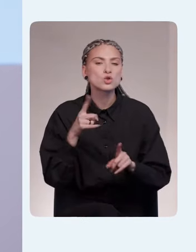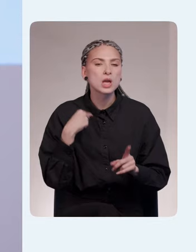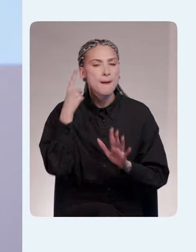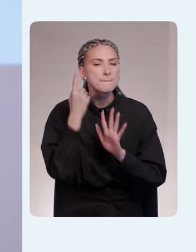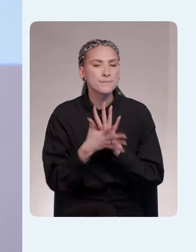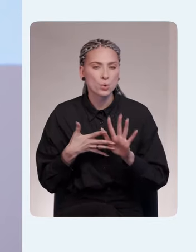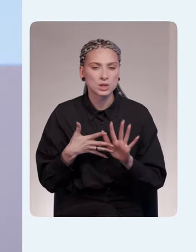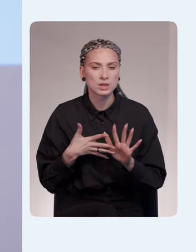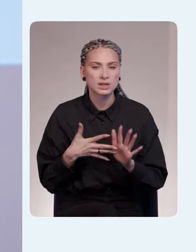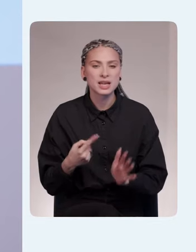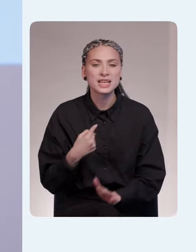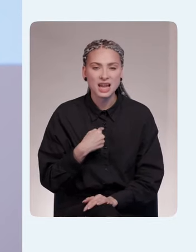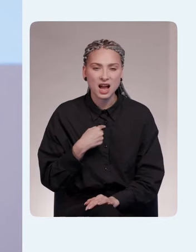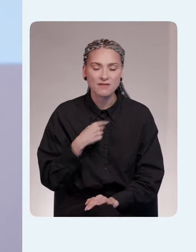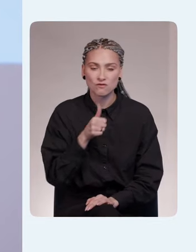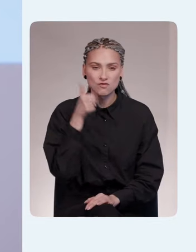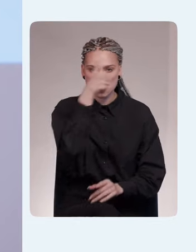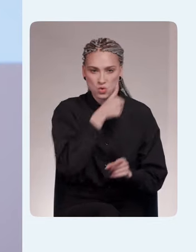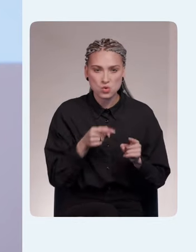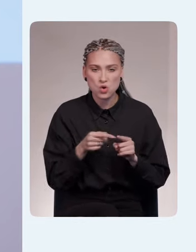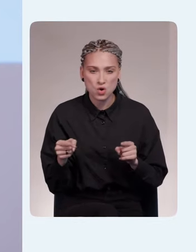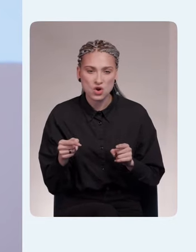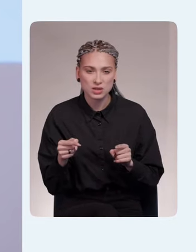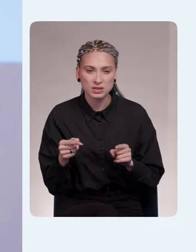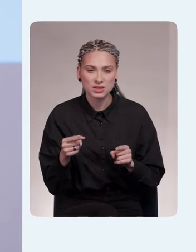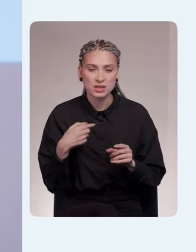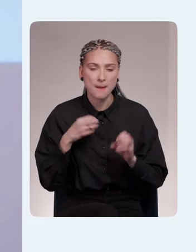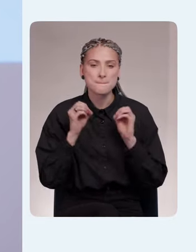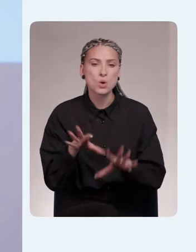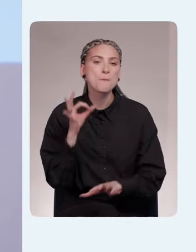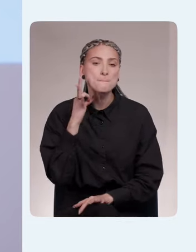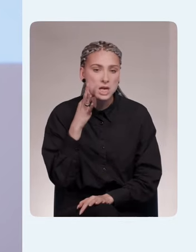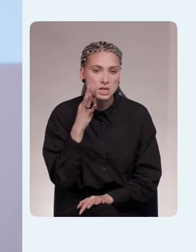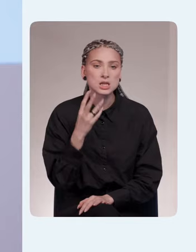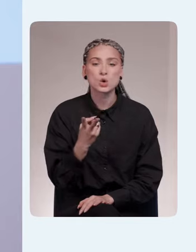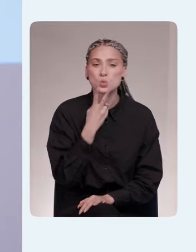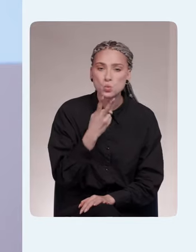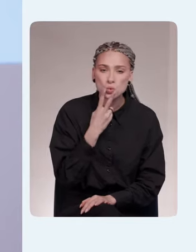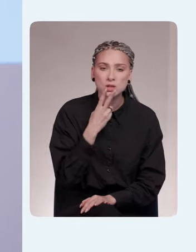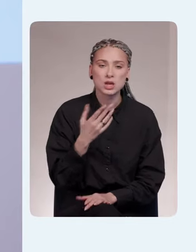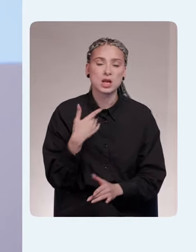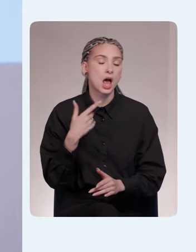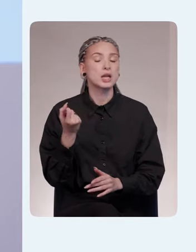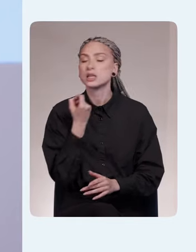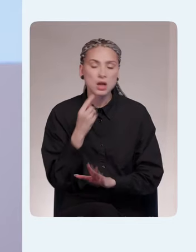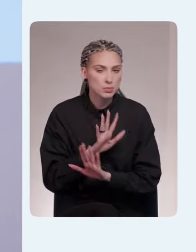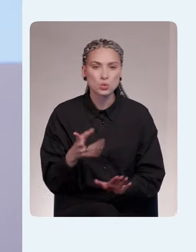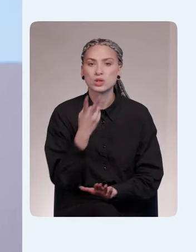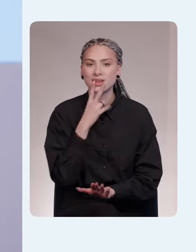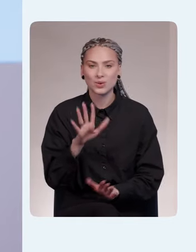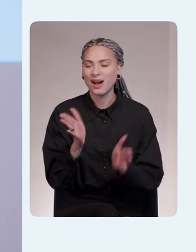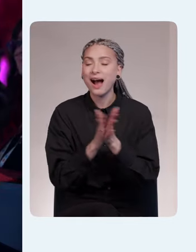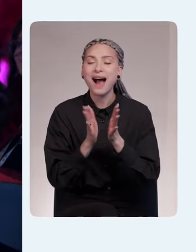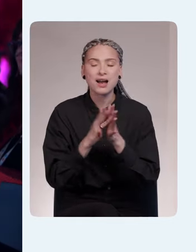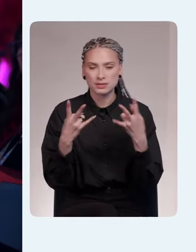я целый год, ровно год, как уже бросил пить и курить, ровно год не пью и не курю. А, не надо.